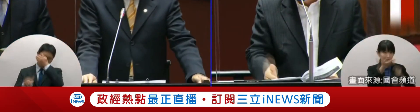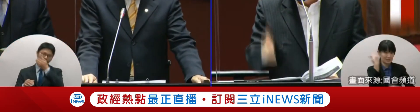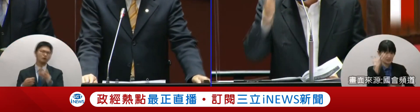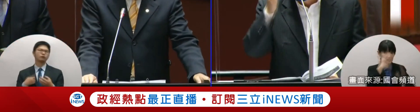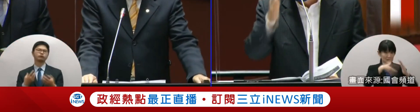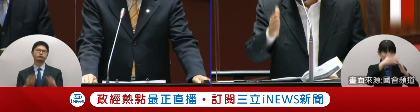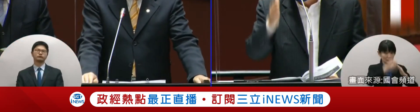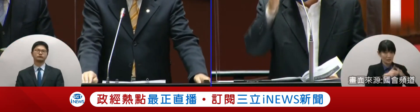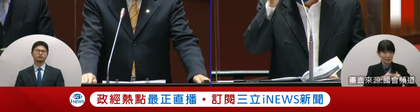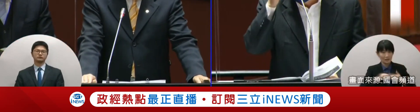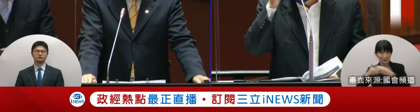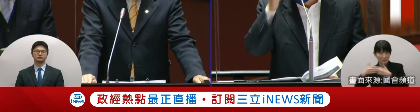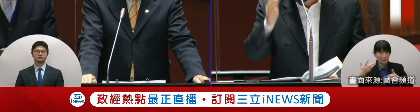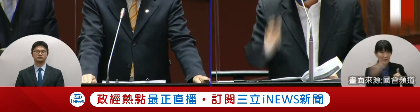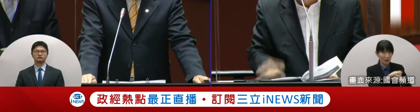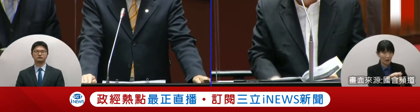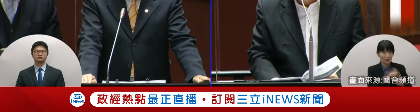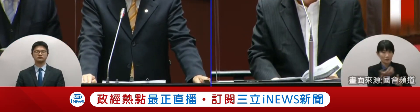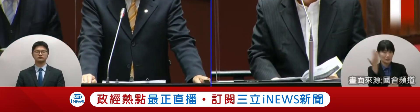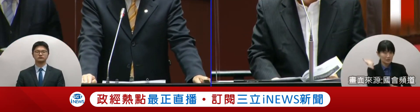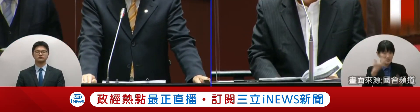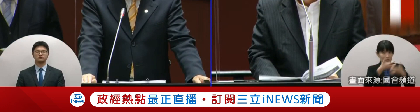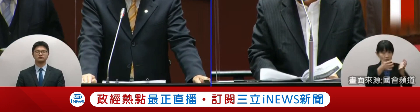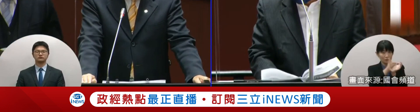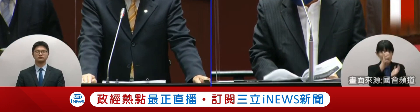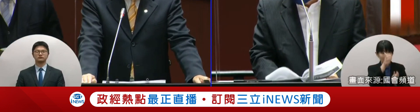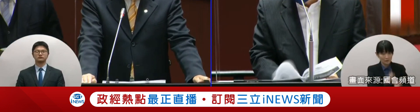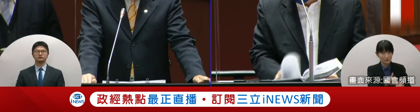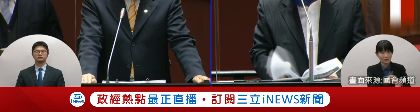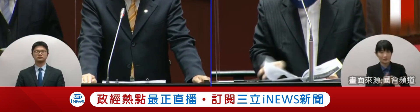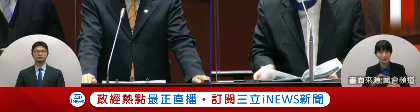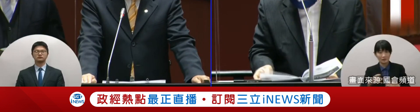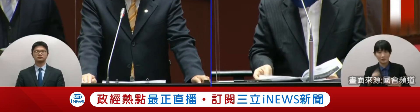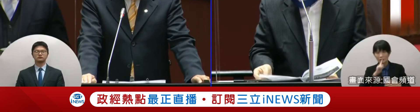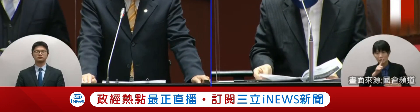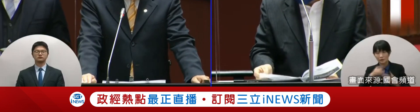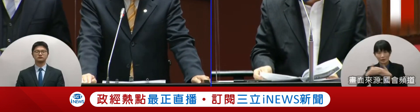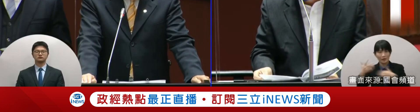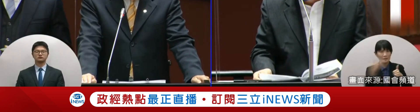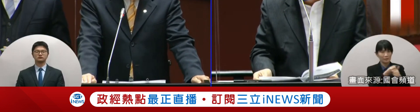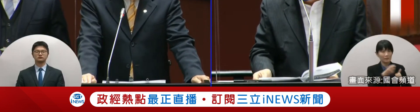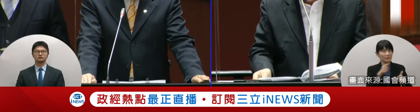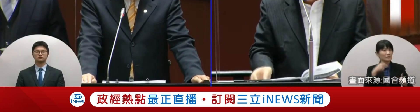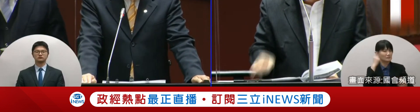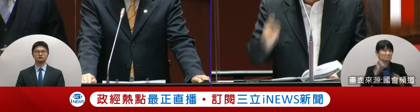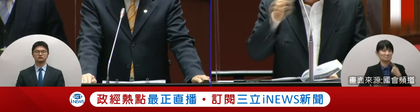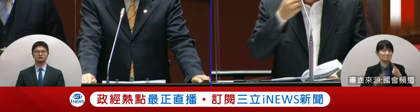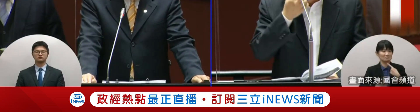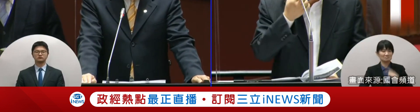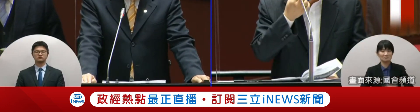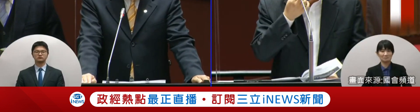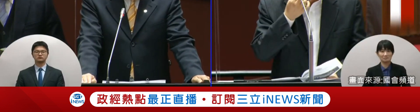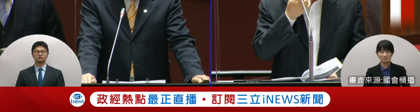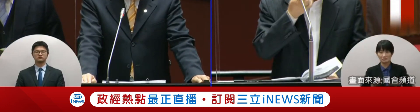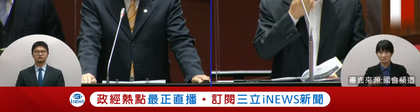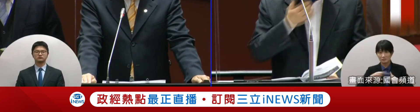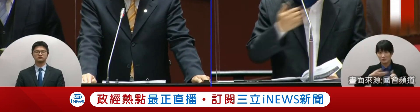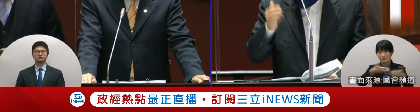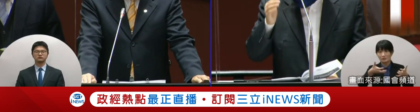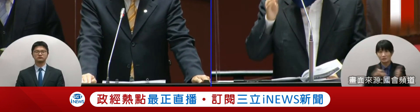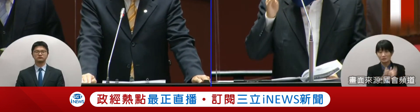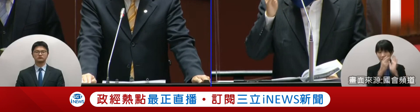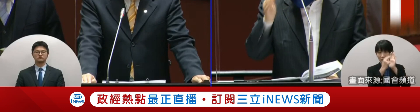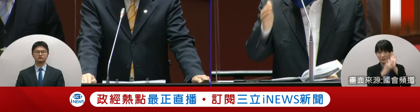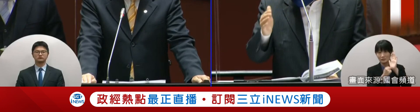长，抹红大学的前副校长，我觉得这个东西是非常的不适合的。那么现在教育部又表示